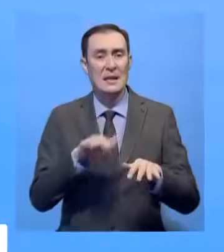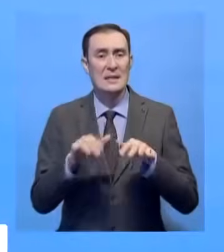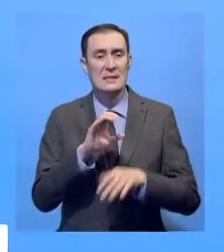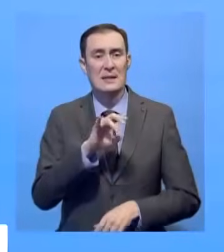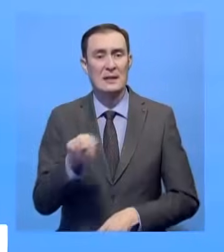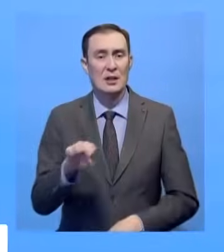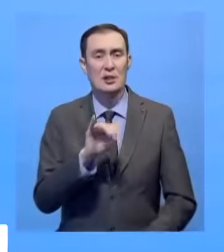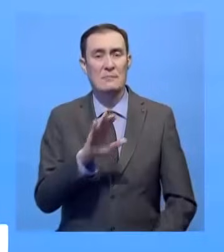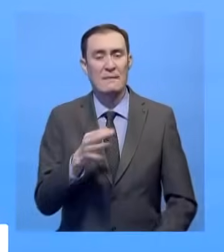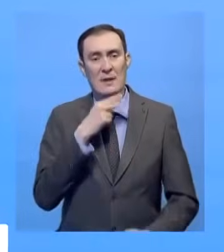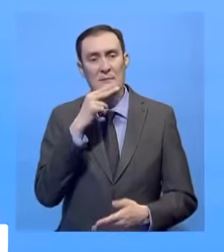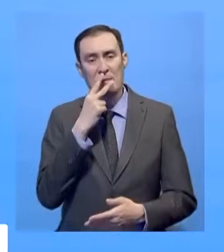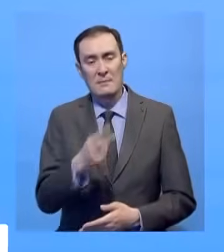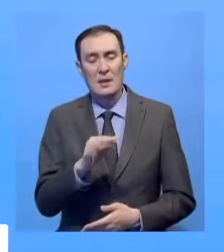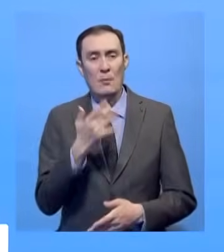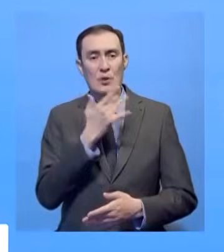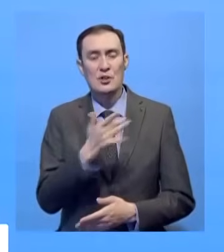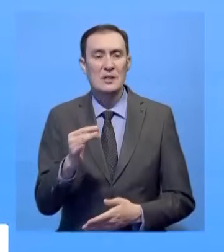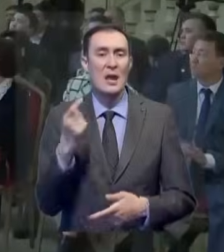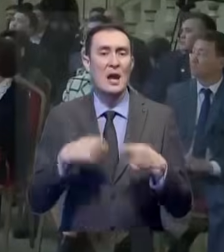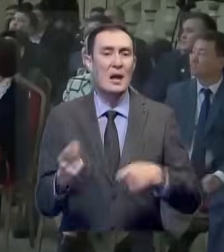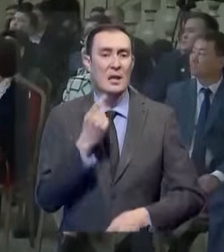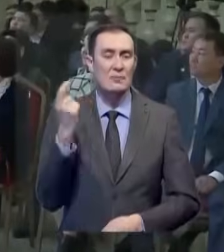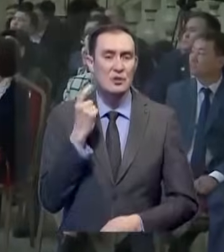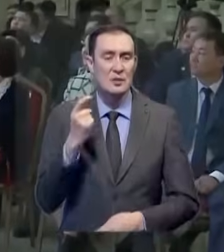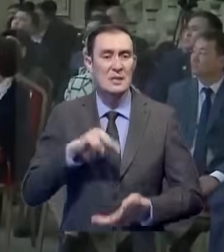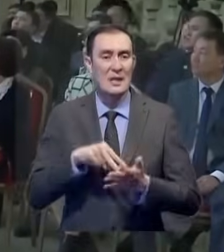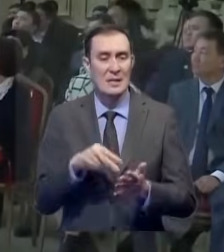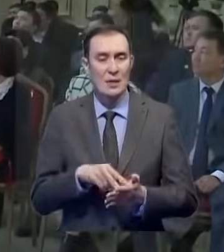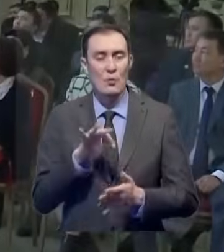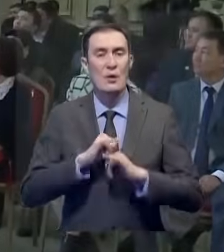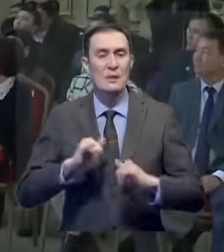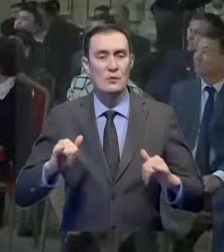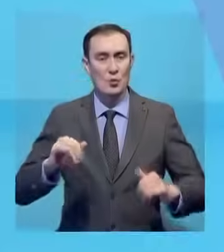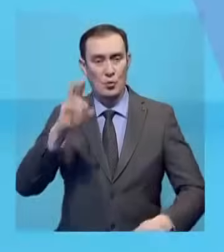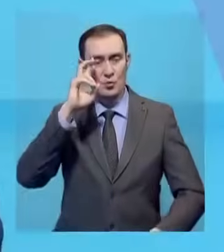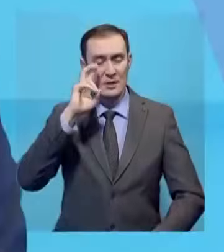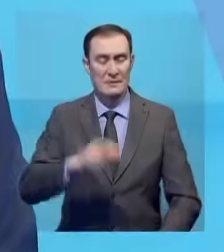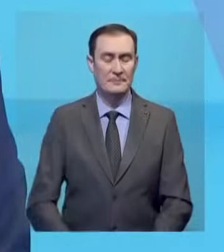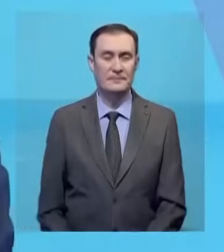Маулен Ашымбаев обратил внимание на политические и экономические стратегии по развитию страны.